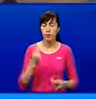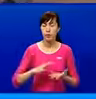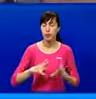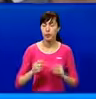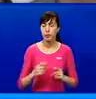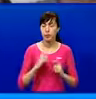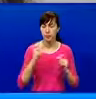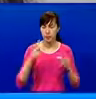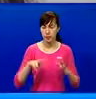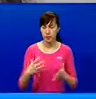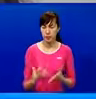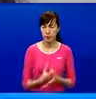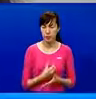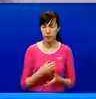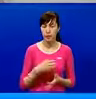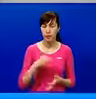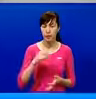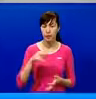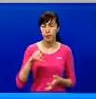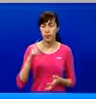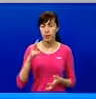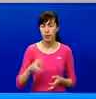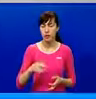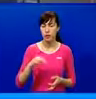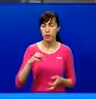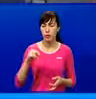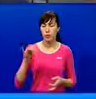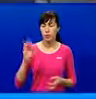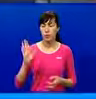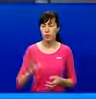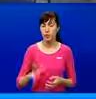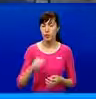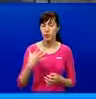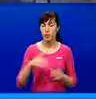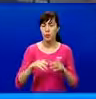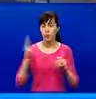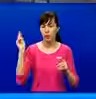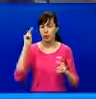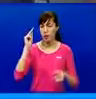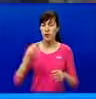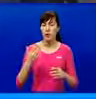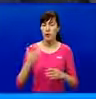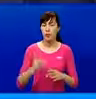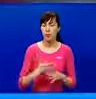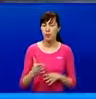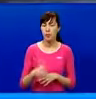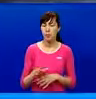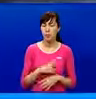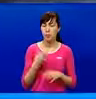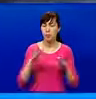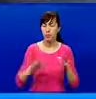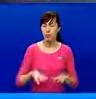жүлделі 3-ші орында Ихан жалпы орта мектебі мен Мағжан Жұмабаев атындағы номер 15-ші мектеп гимназиясы өзара бөлісті. 2-ші орында